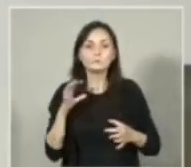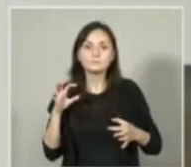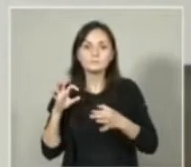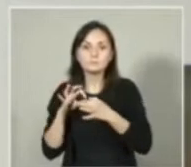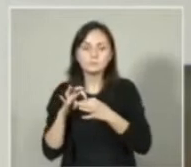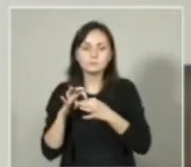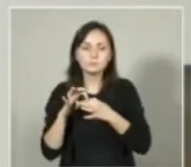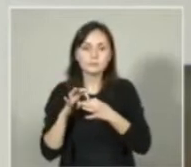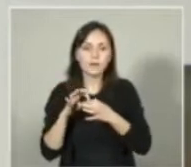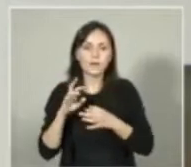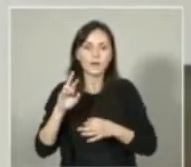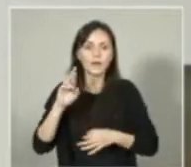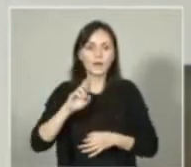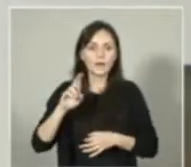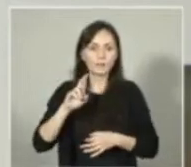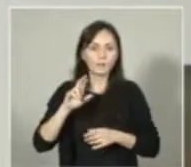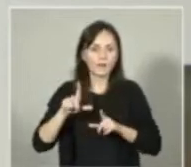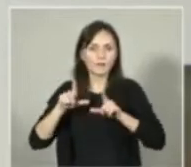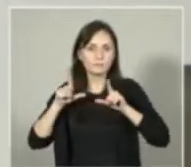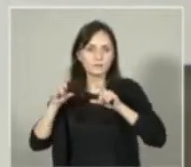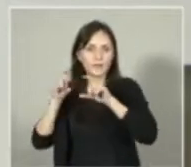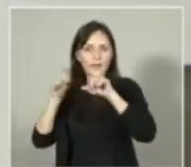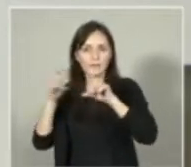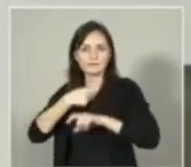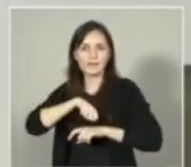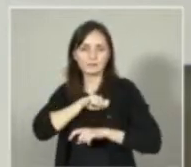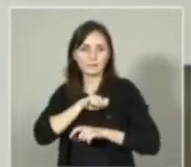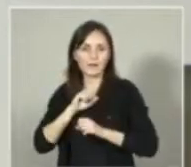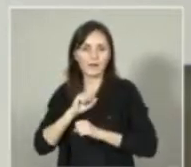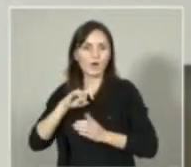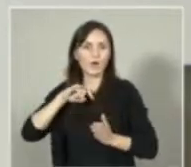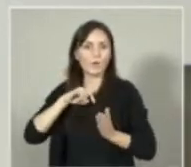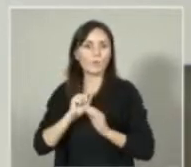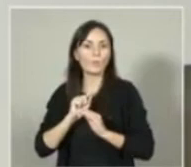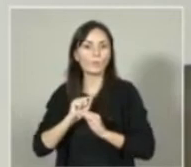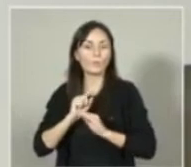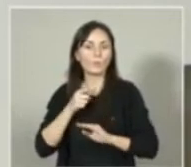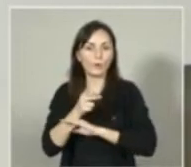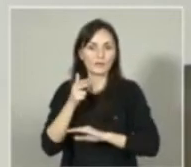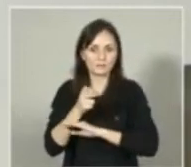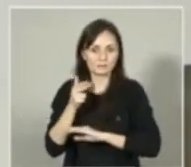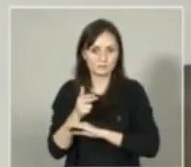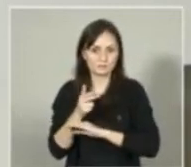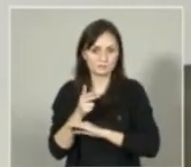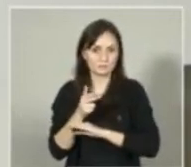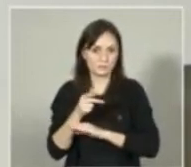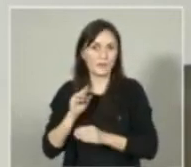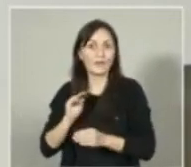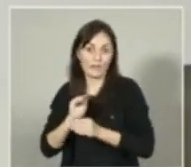República Centreafricana i com a protagonista l'empresa espanyola d'explosius i projectils Maxam, que vostès